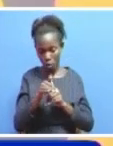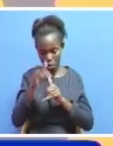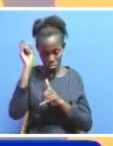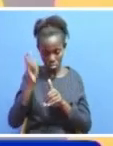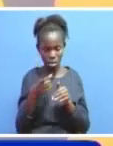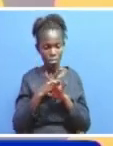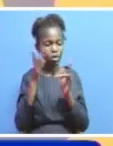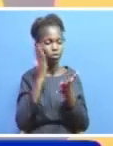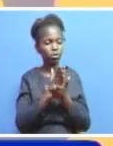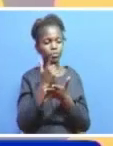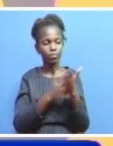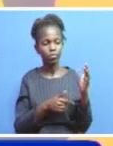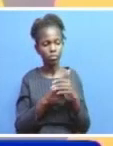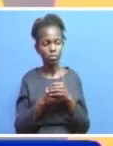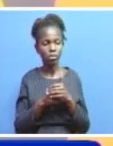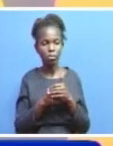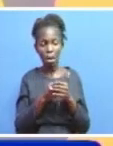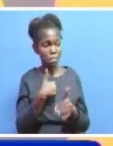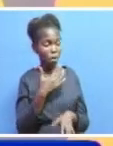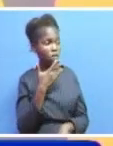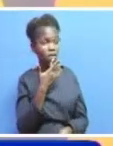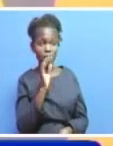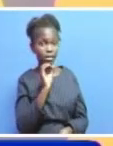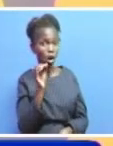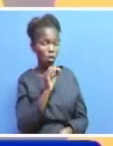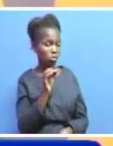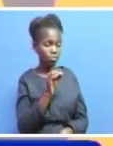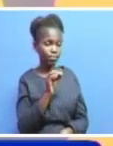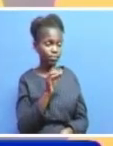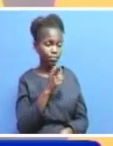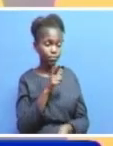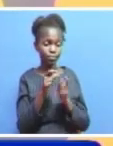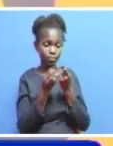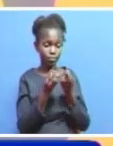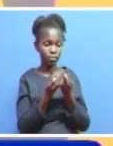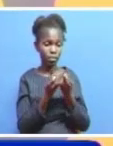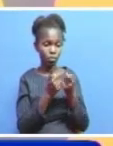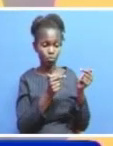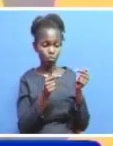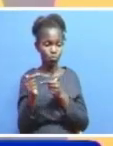kana timu wezu. Na baiba ndu woko wengemea. Baiba ndu woko wengemea. Ukwe lini kana timu wezu. Ikwe renda uze.